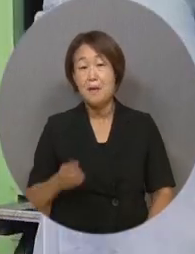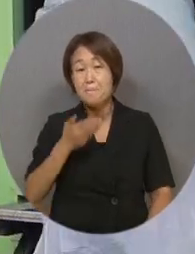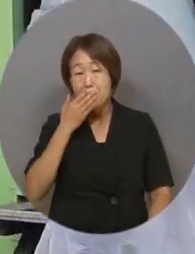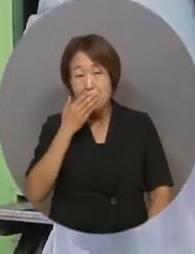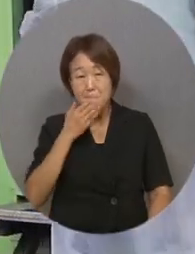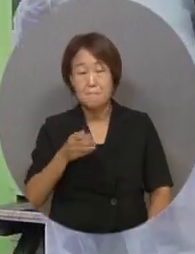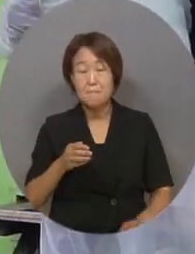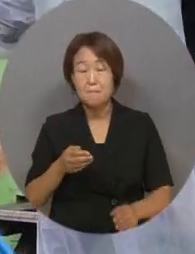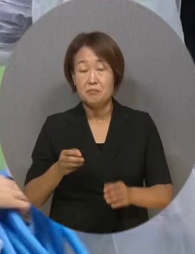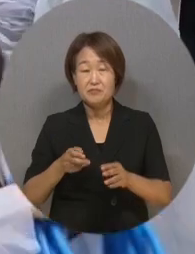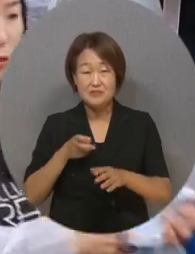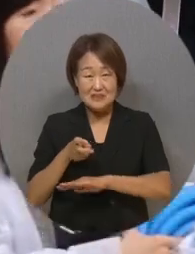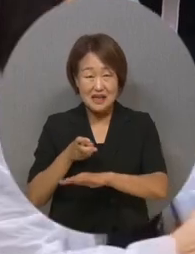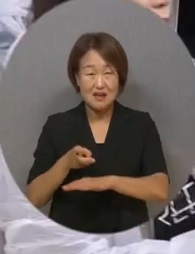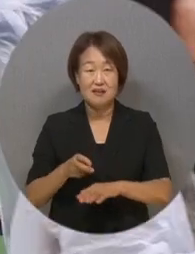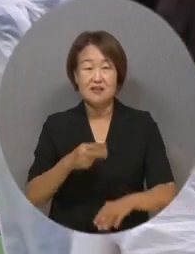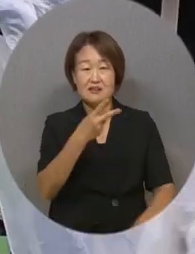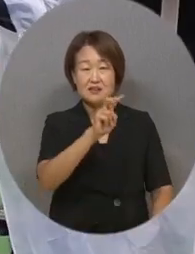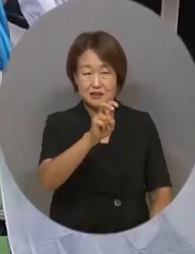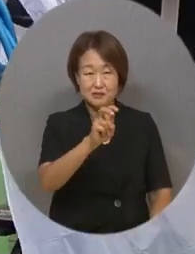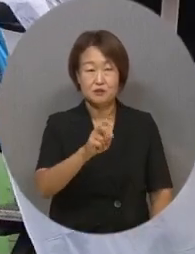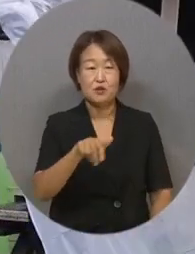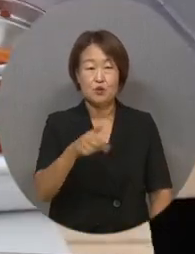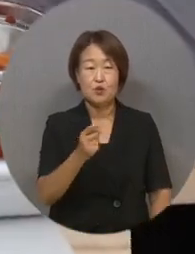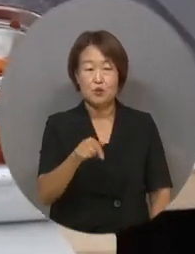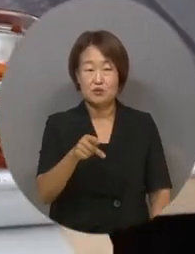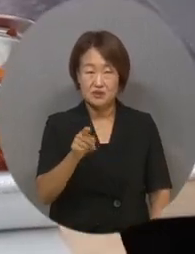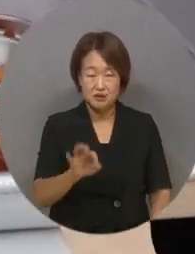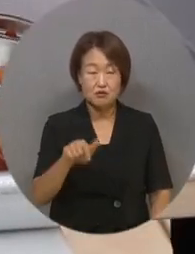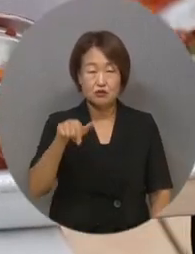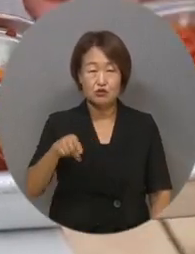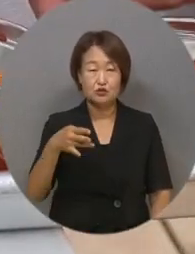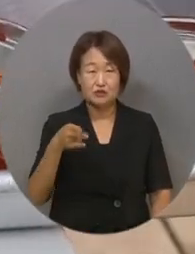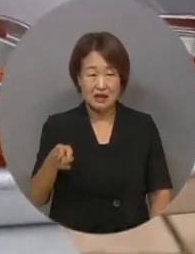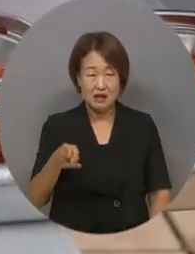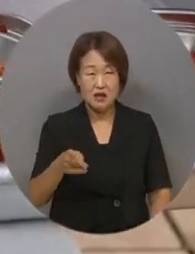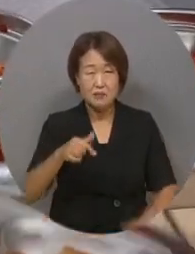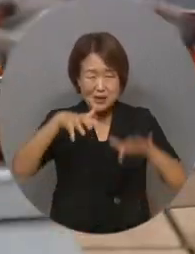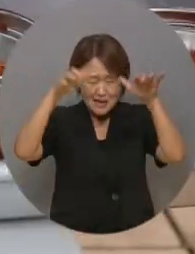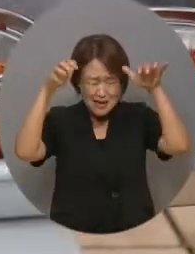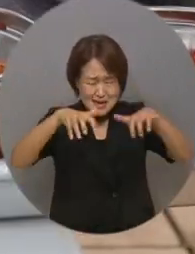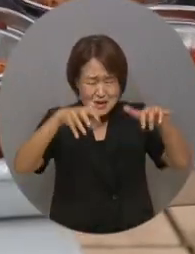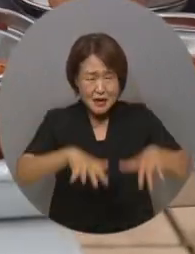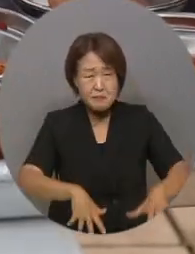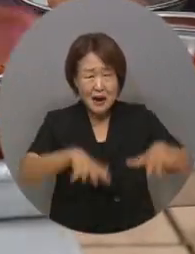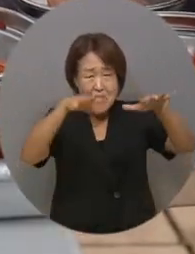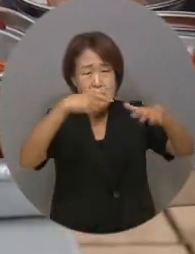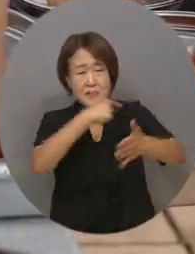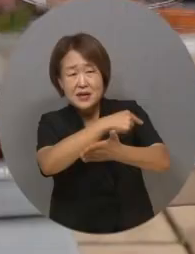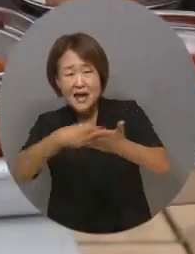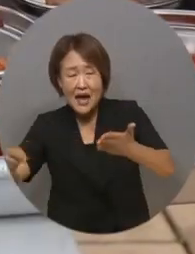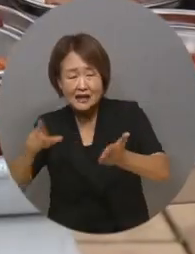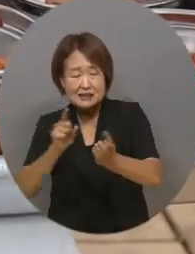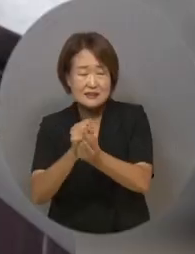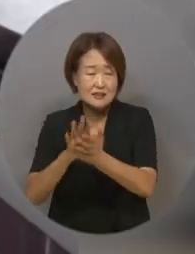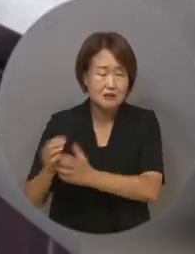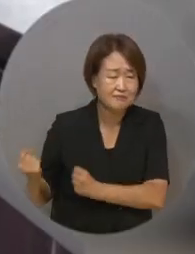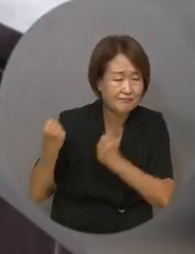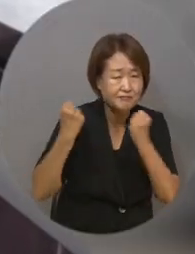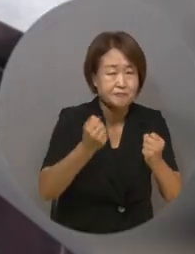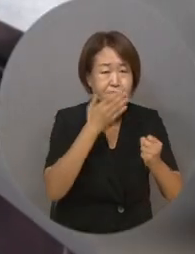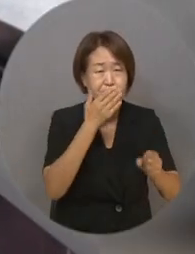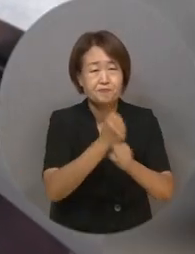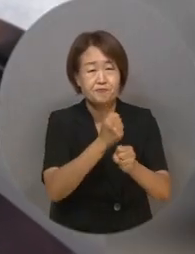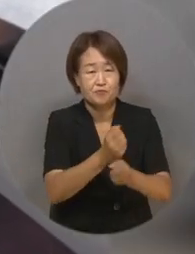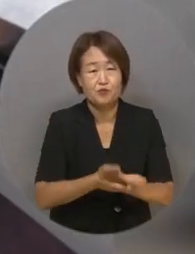지난 2020년 인근 지역인 곡성과 구례에 수해 이재민이 발생했을 때 현장을 찾아가 식사를 지원했고